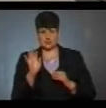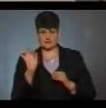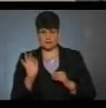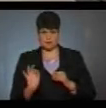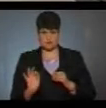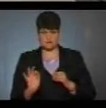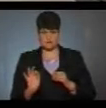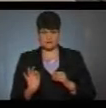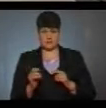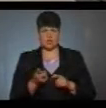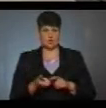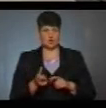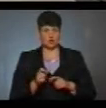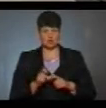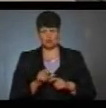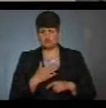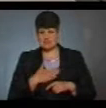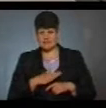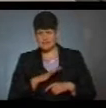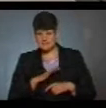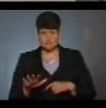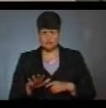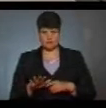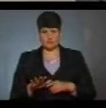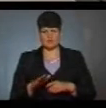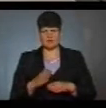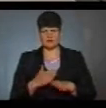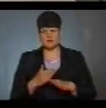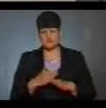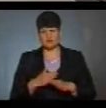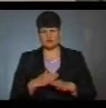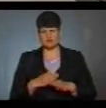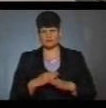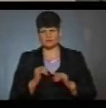24%. Дуже незадоволений і частково незадоволений –